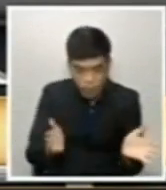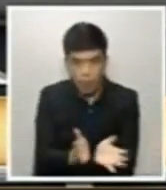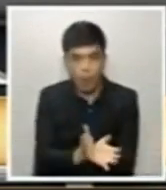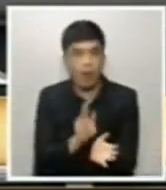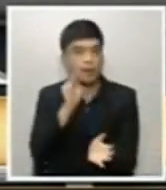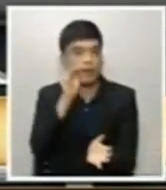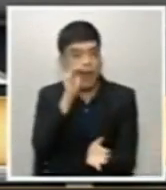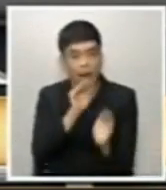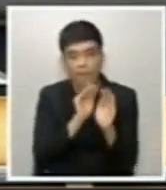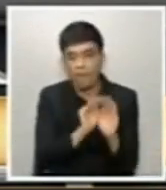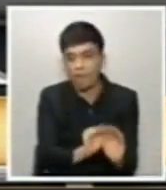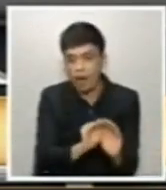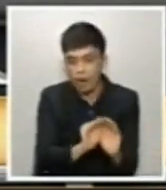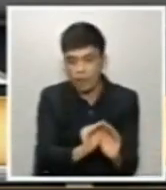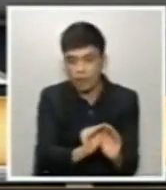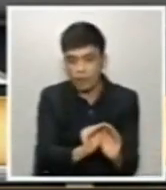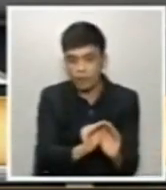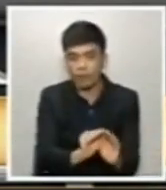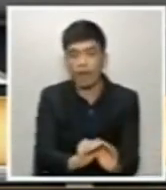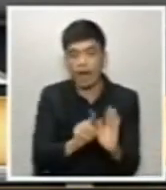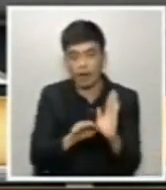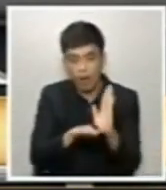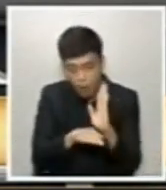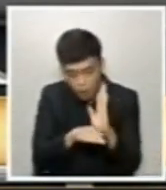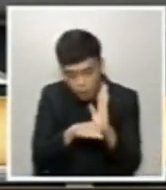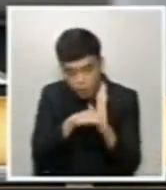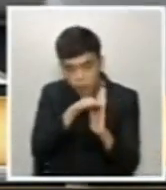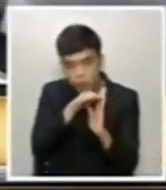จุกักเก็บน้ำ